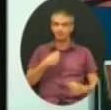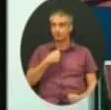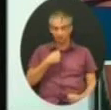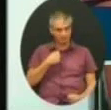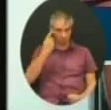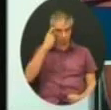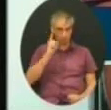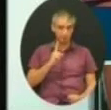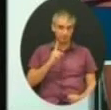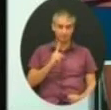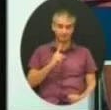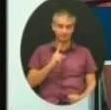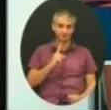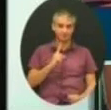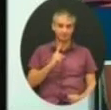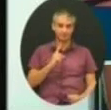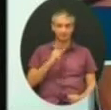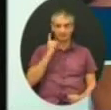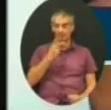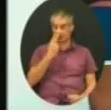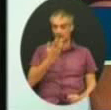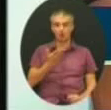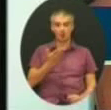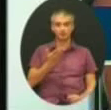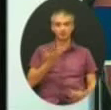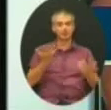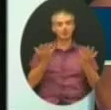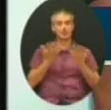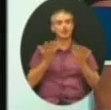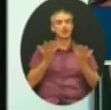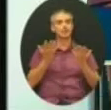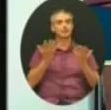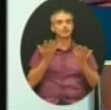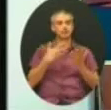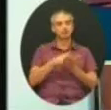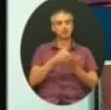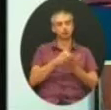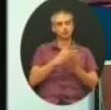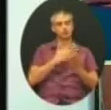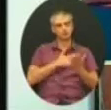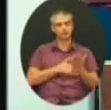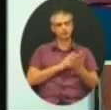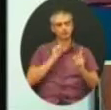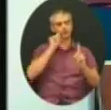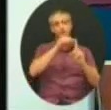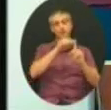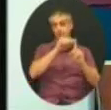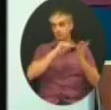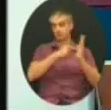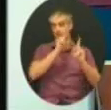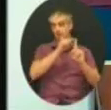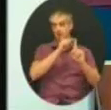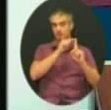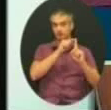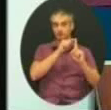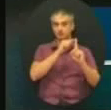אני חושב שצריך לראות איך ממשיכים לשאוף ליעד הזה. ואגב,